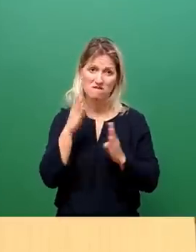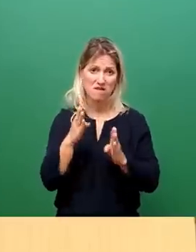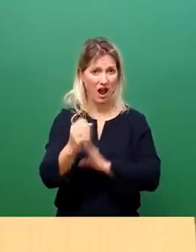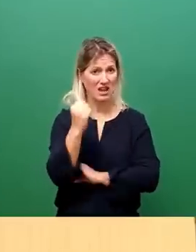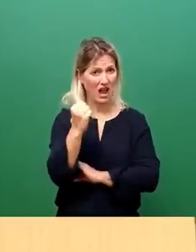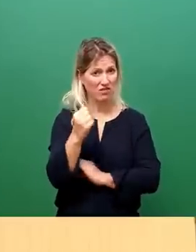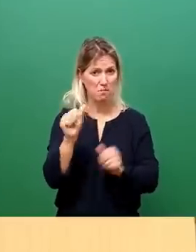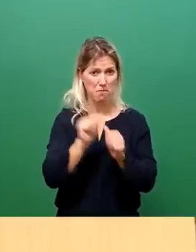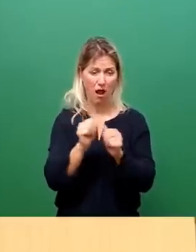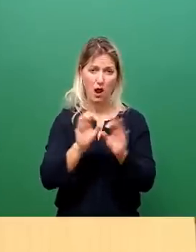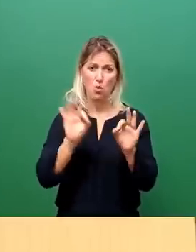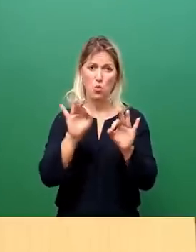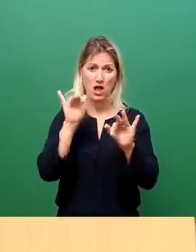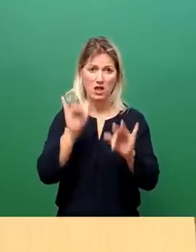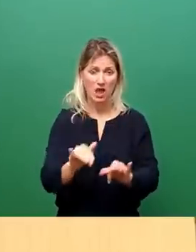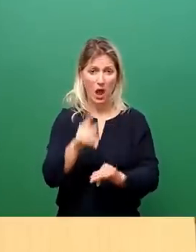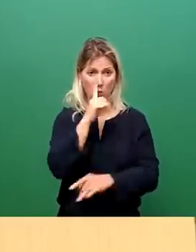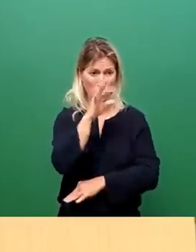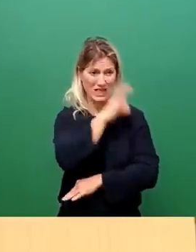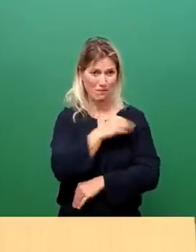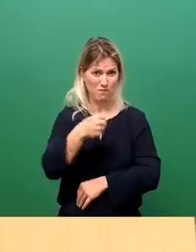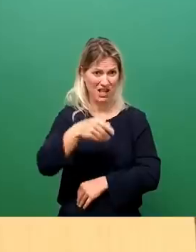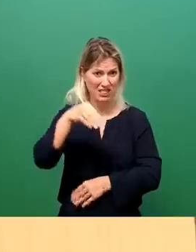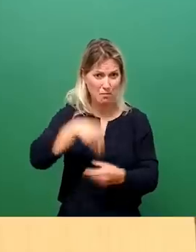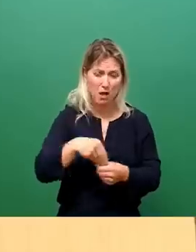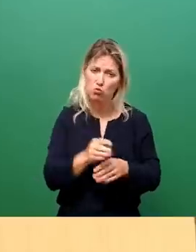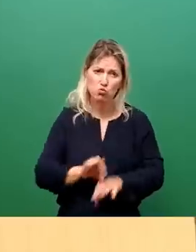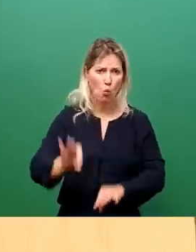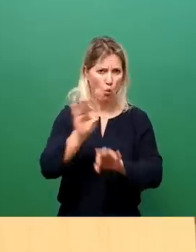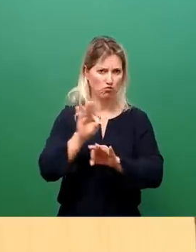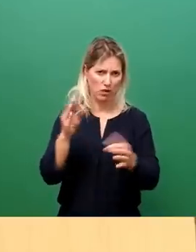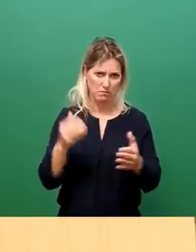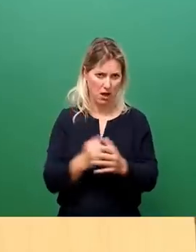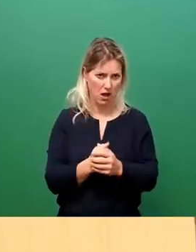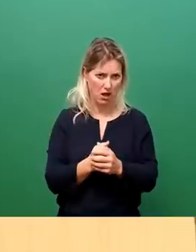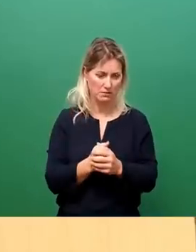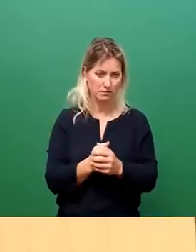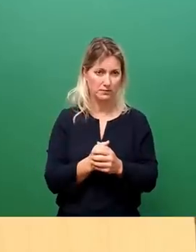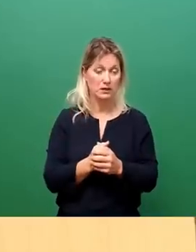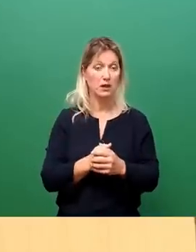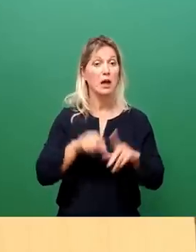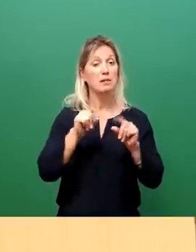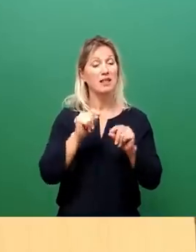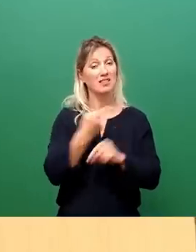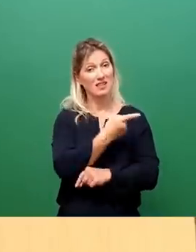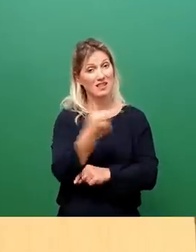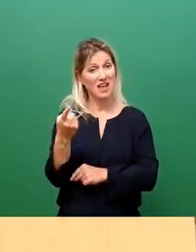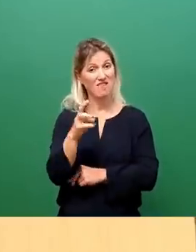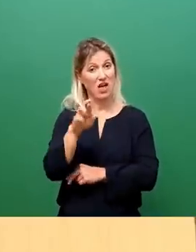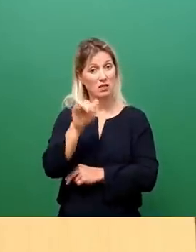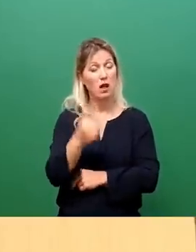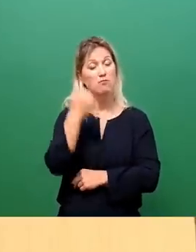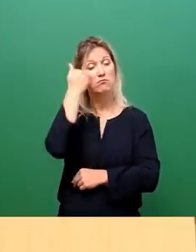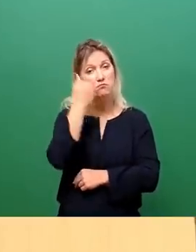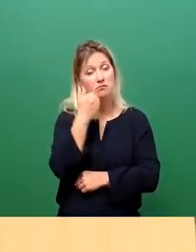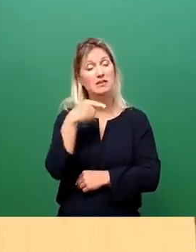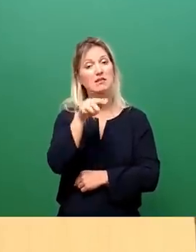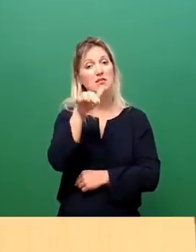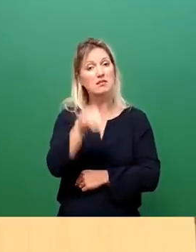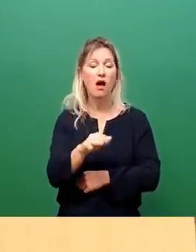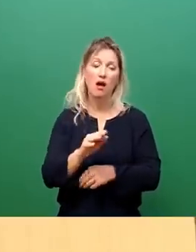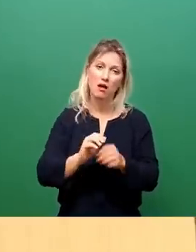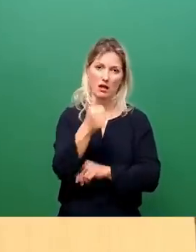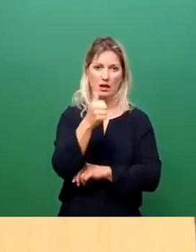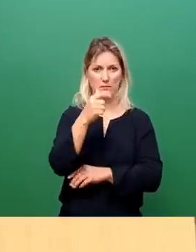die medizinische Versorgung. Ich bitte deshalb alle hier Anwesenden, sich ihrer besonderen Verantwortung bewusst zu werden,